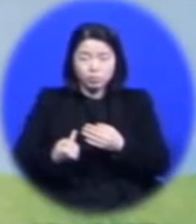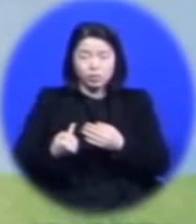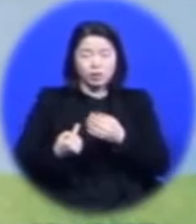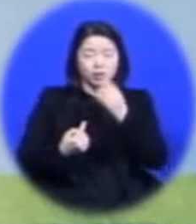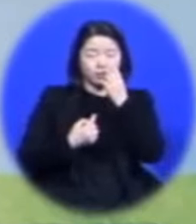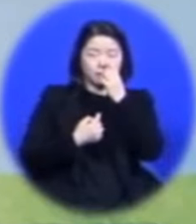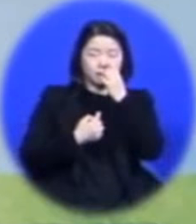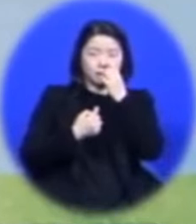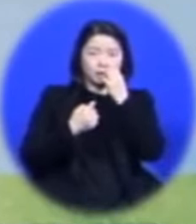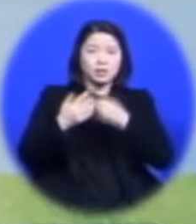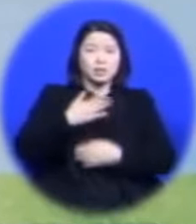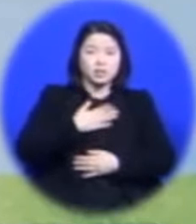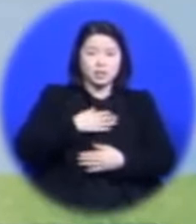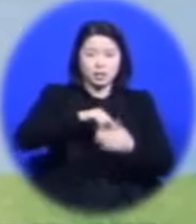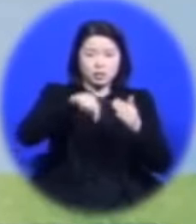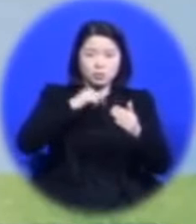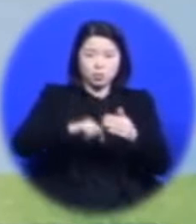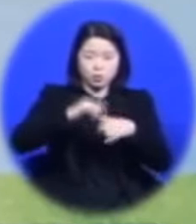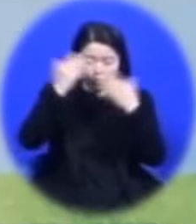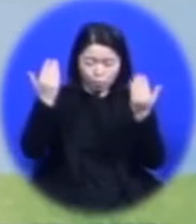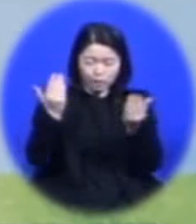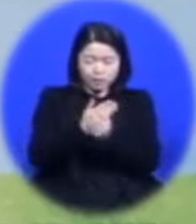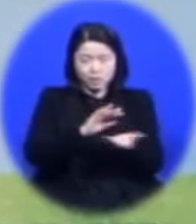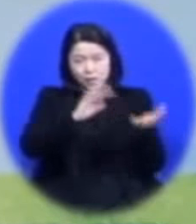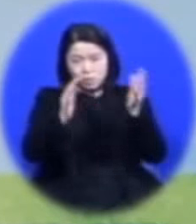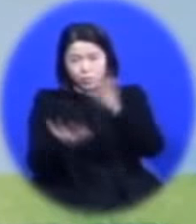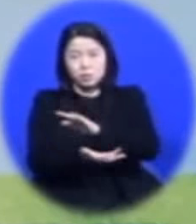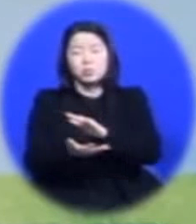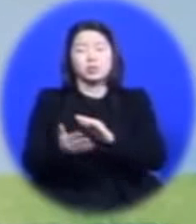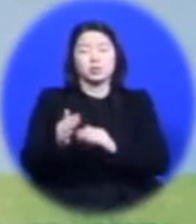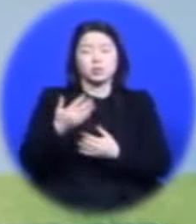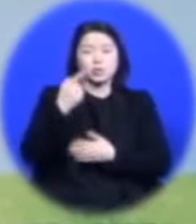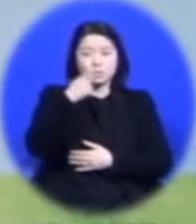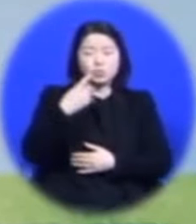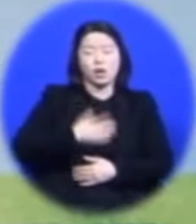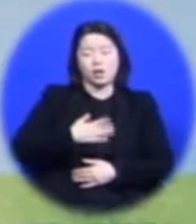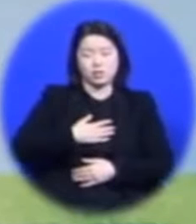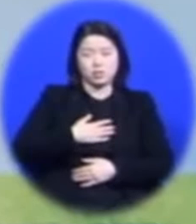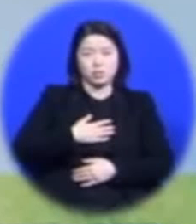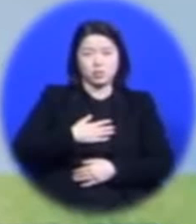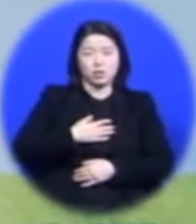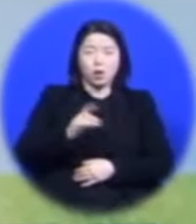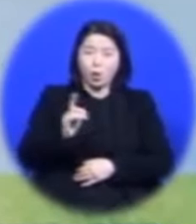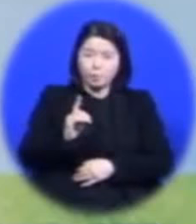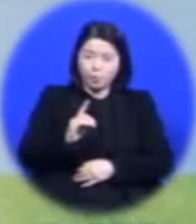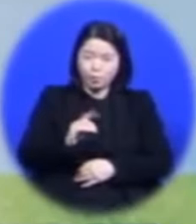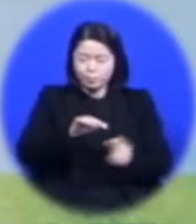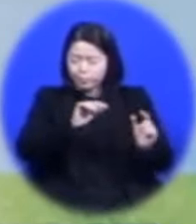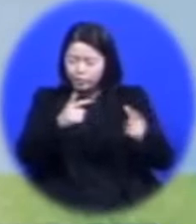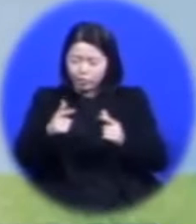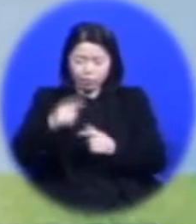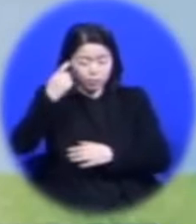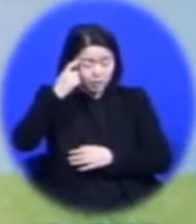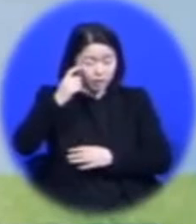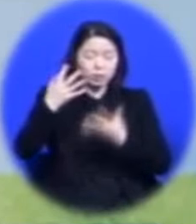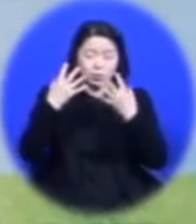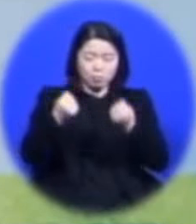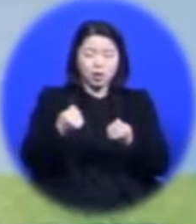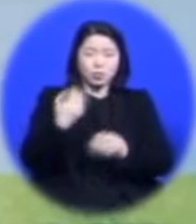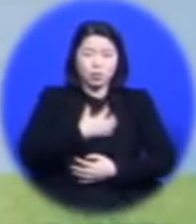돌아오는데 제 속이 완전히 뒤집어져 버리더라고 뭐 여러 가지 생각도 많았고 뭐 걱정하는